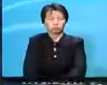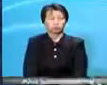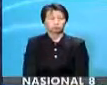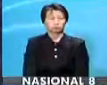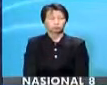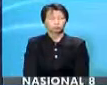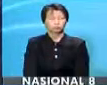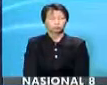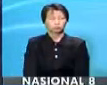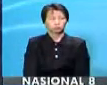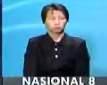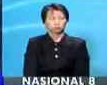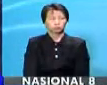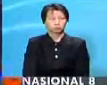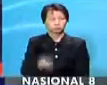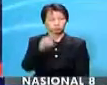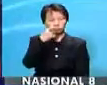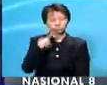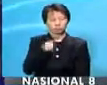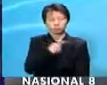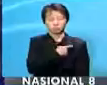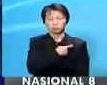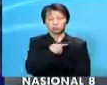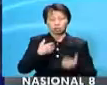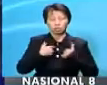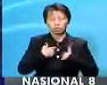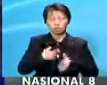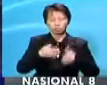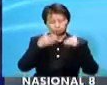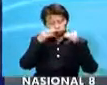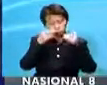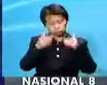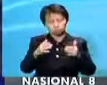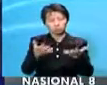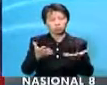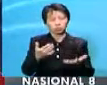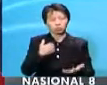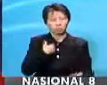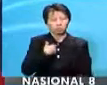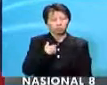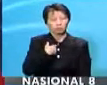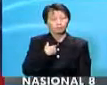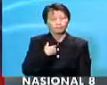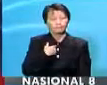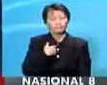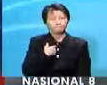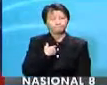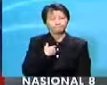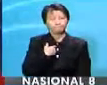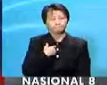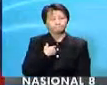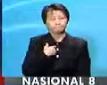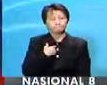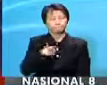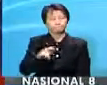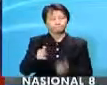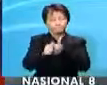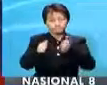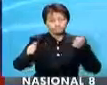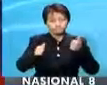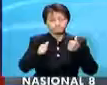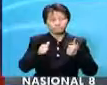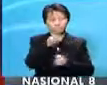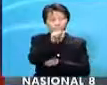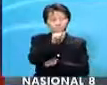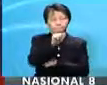we have other statutes we are also concerned with, the Official Secrets Act, the Whistleblower Protection Act, the Witness